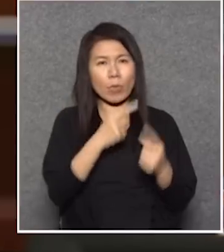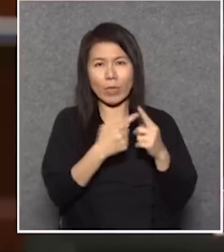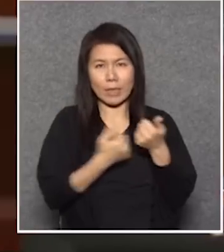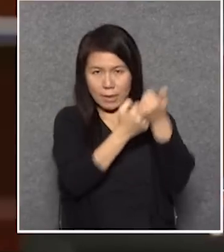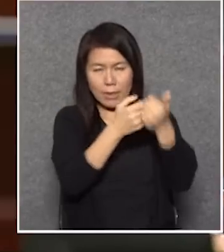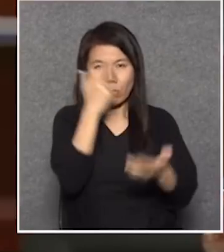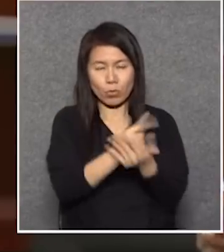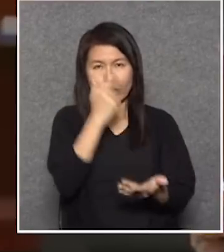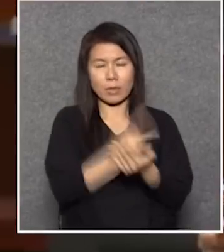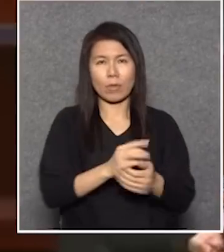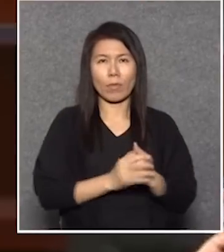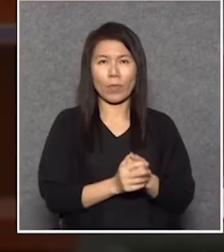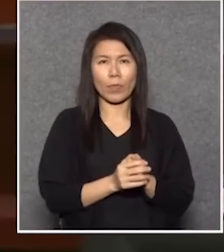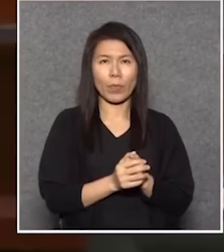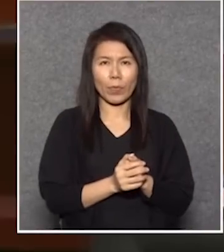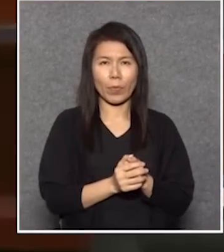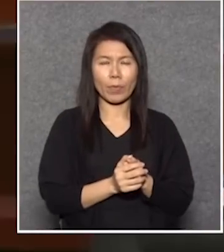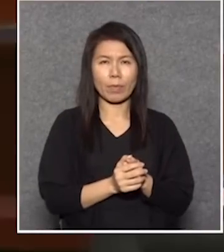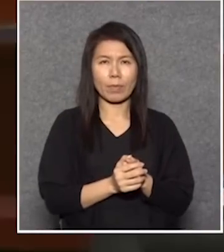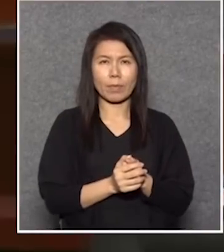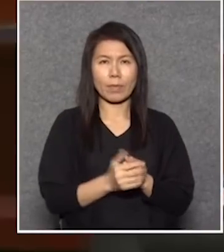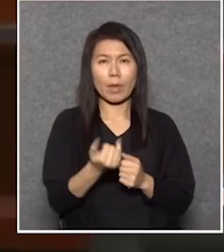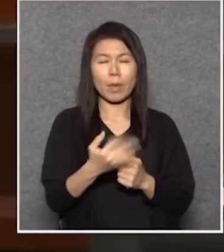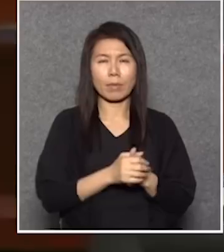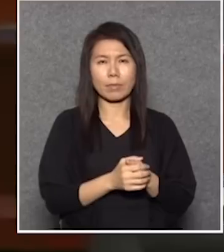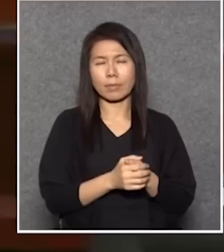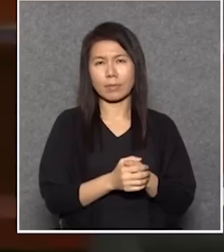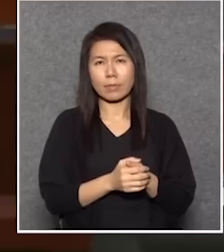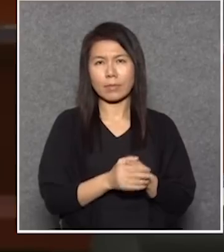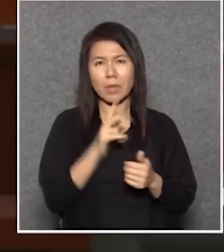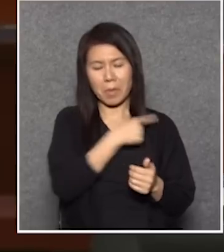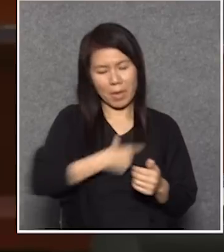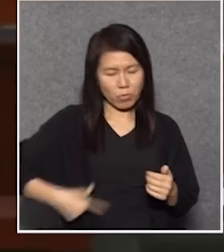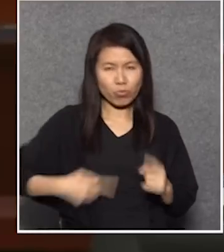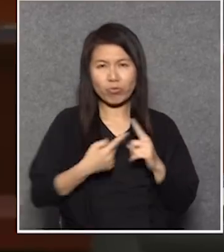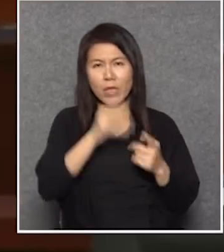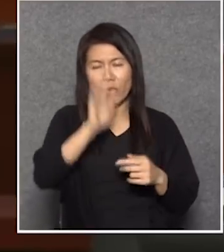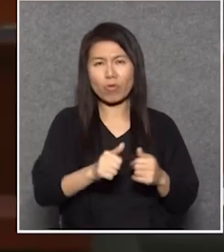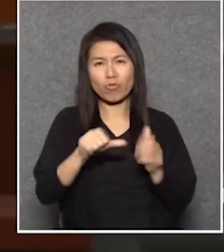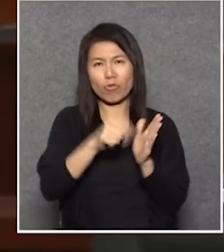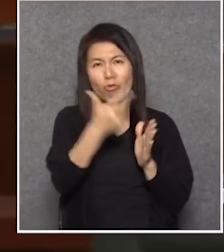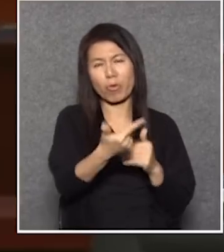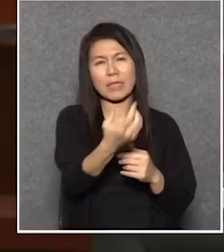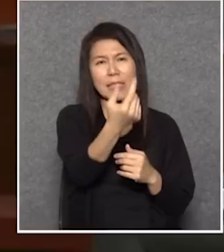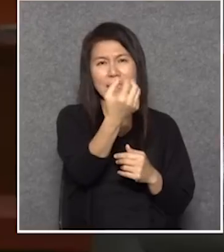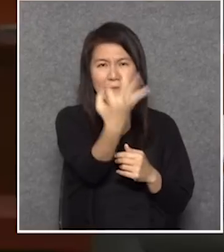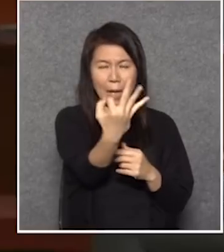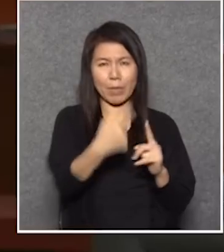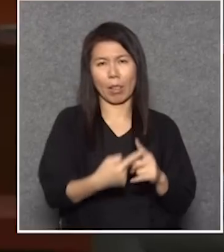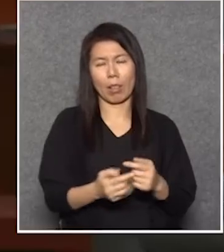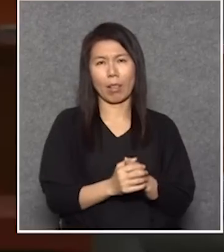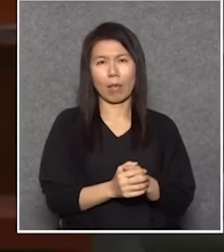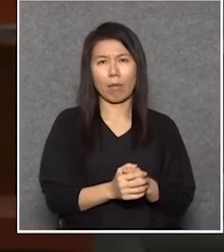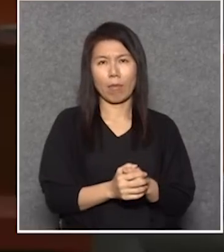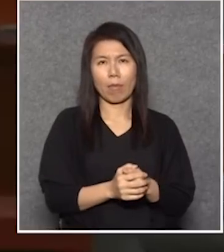重要噶嘛，係嘛？即係又話候選人最多啊，我三個啊，係咪？即係嗱，佢講